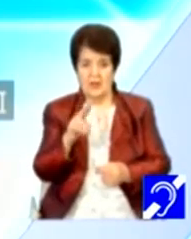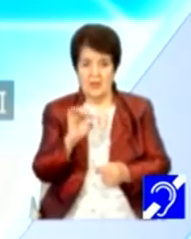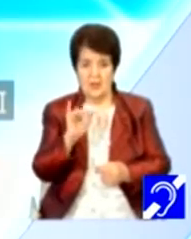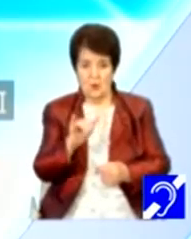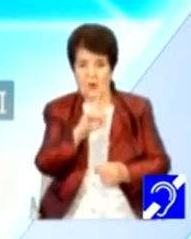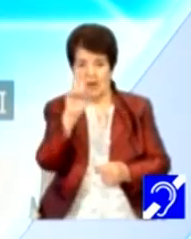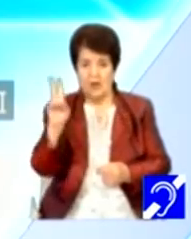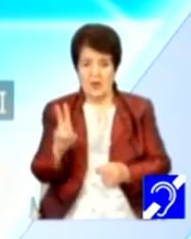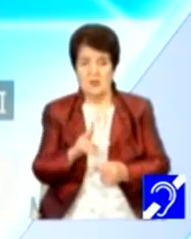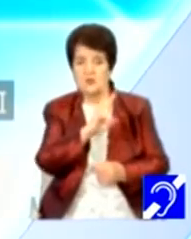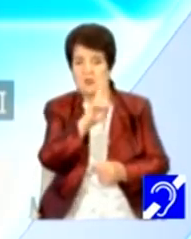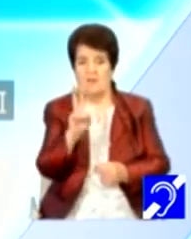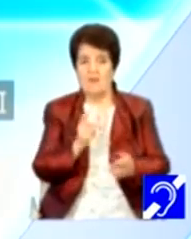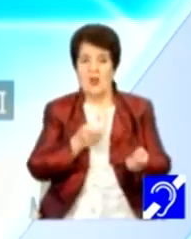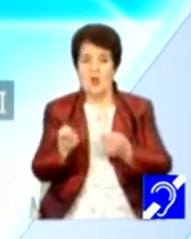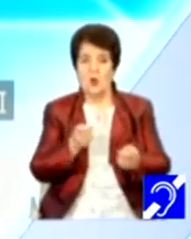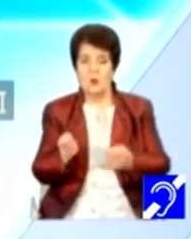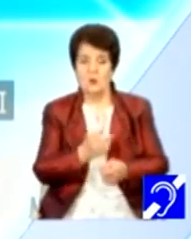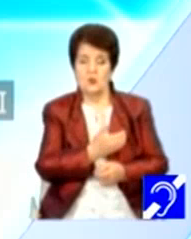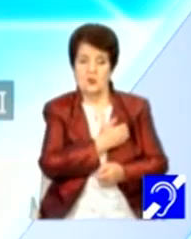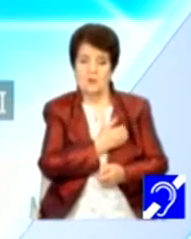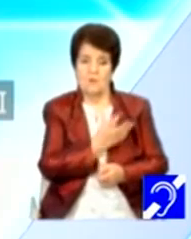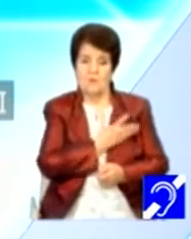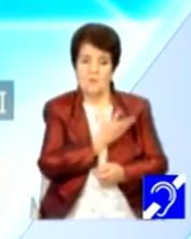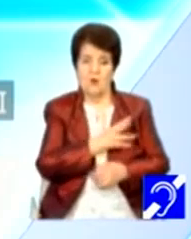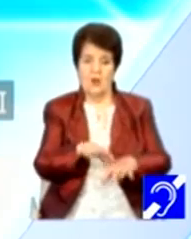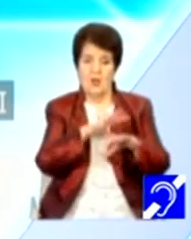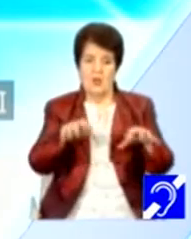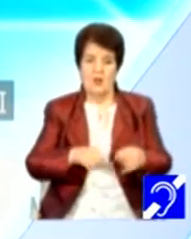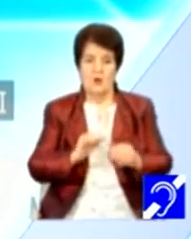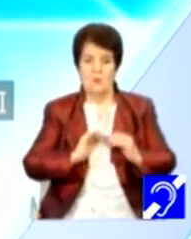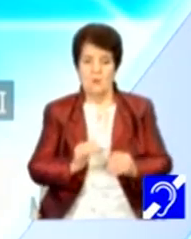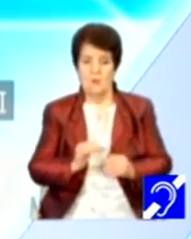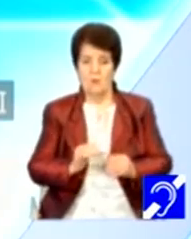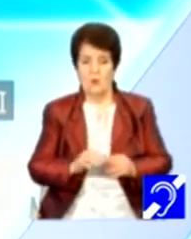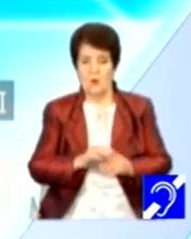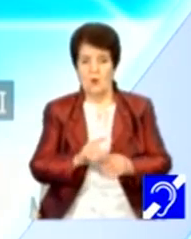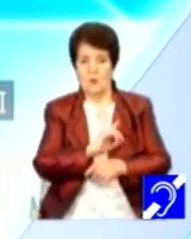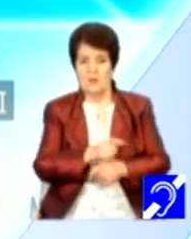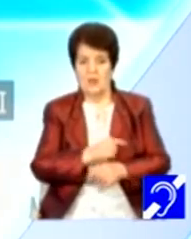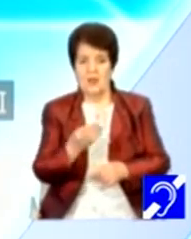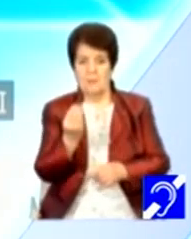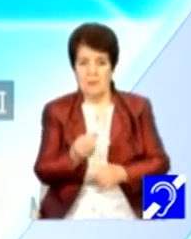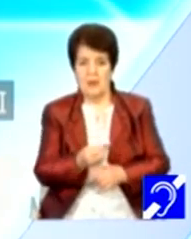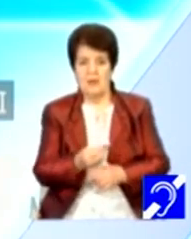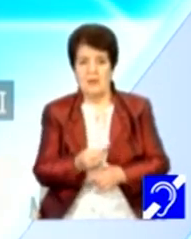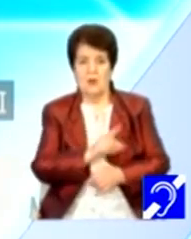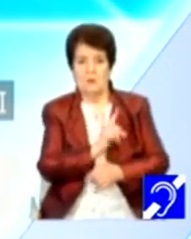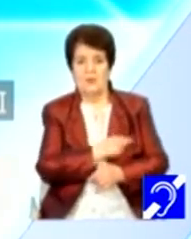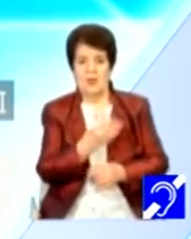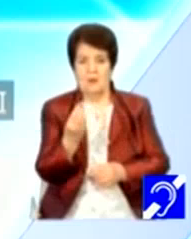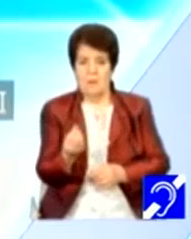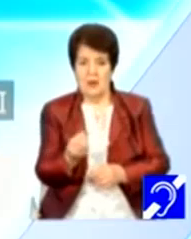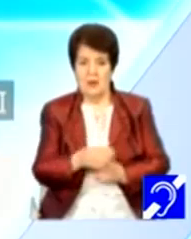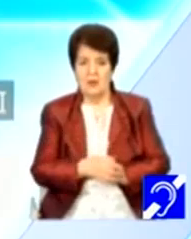conduce cineva și își dorește puterea fiind formațiuni oligarhopolitice. Pe criteriu bani, putere, bani.